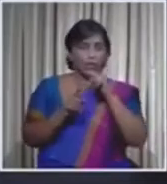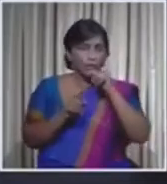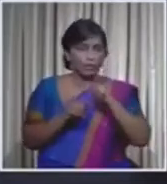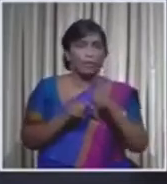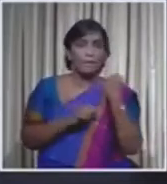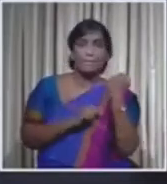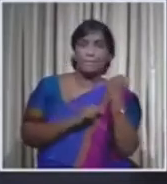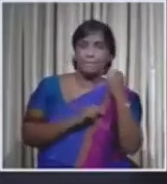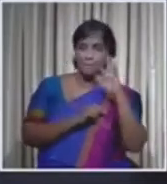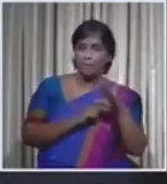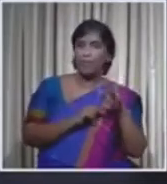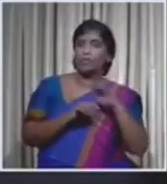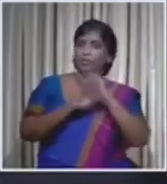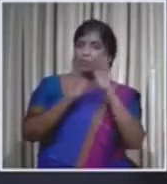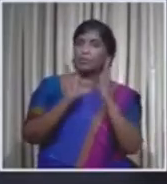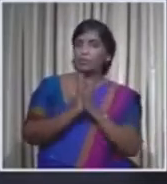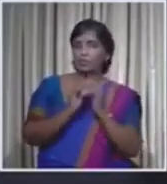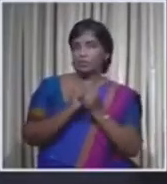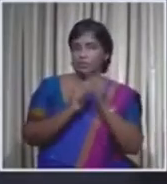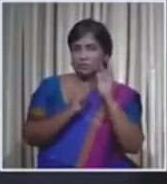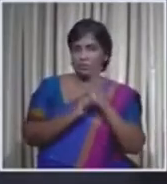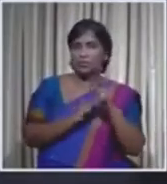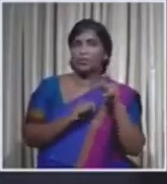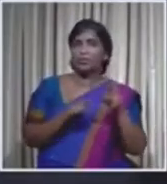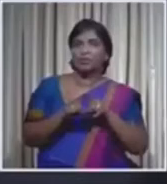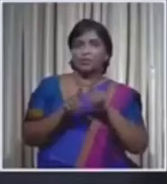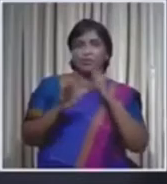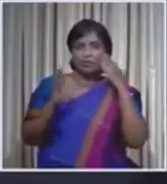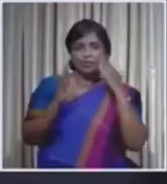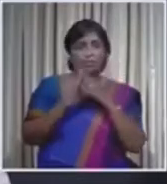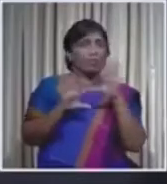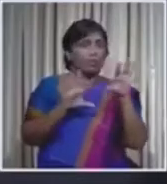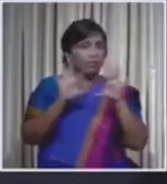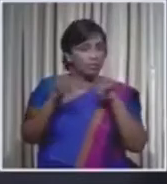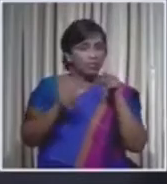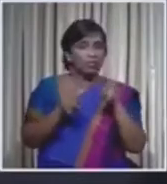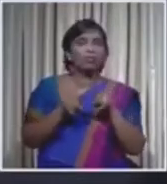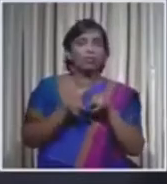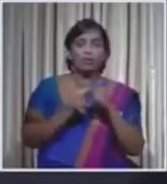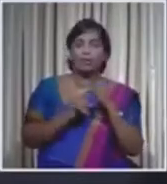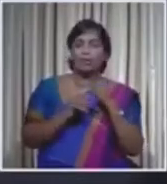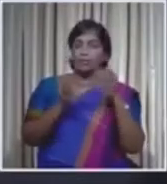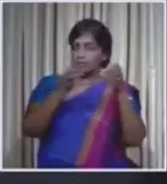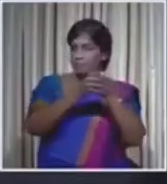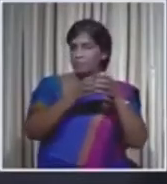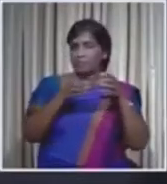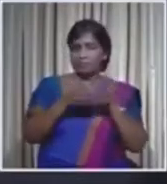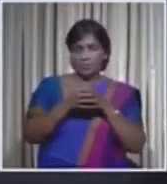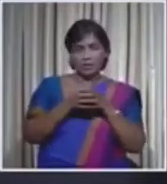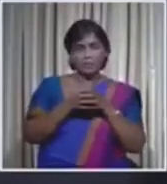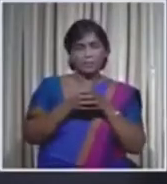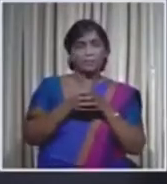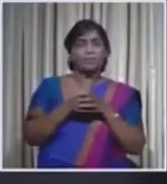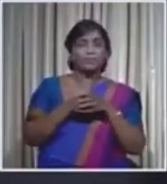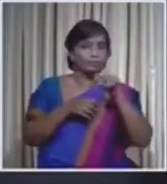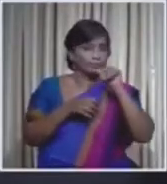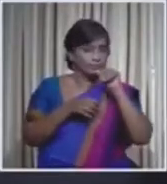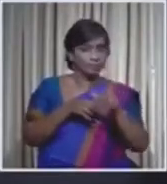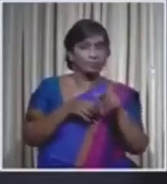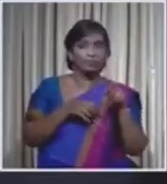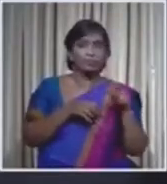බලය ඇති වූ සියලු දේ ක්‍රියා කිරීම මේ අටතේ පත් කරනවා මේ බලකායවත් ඒත් ඇත්ත